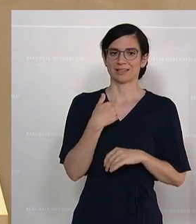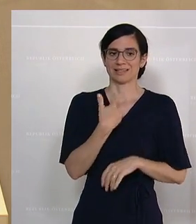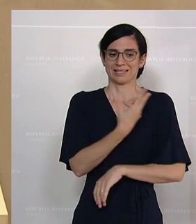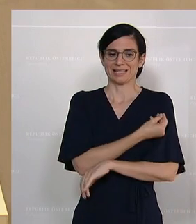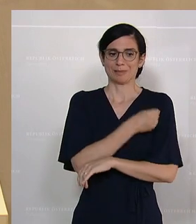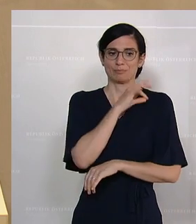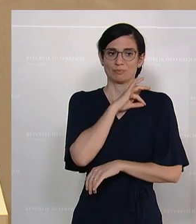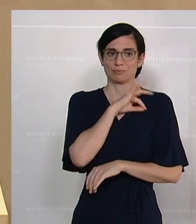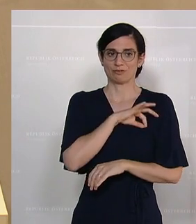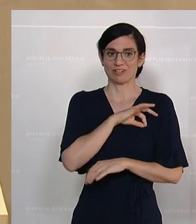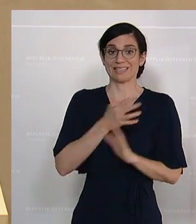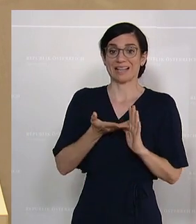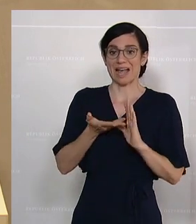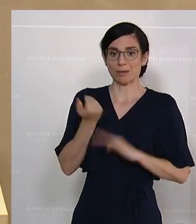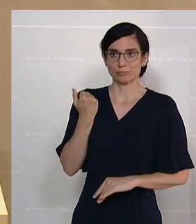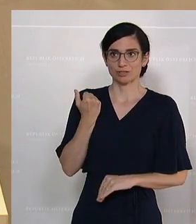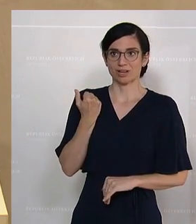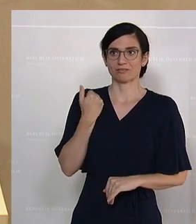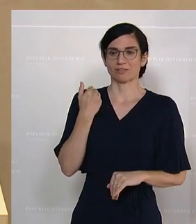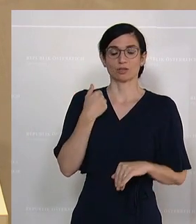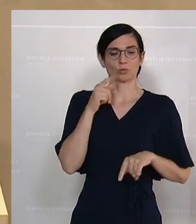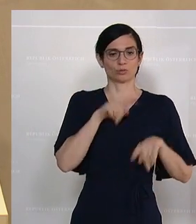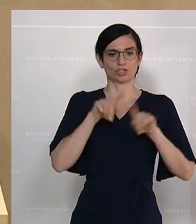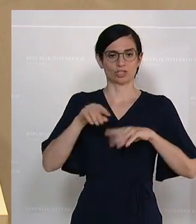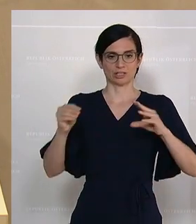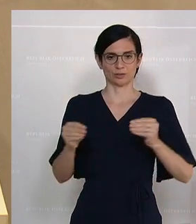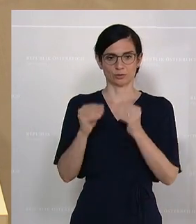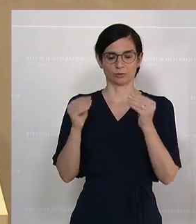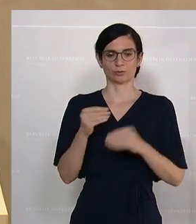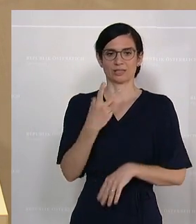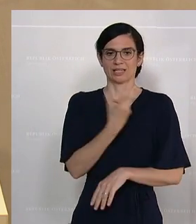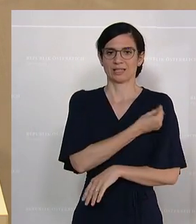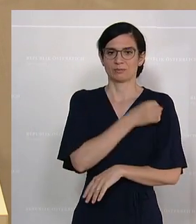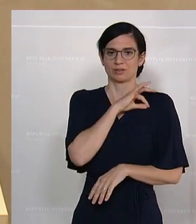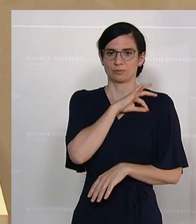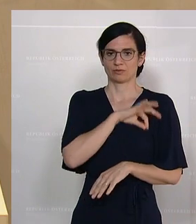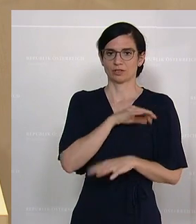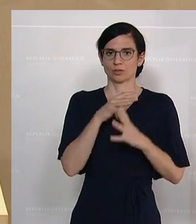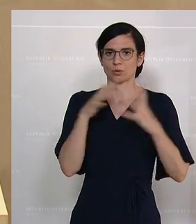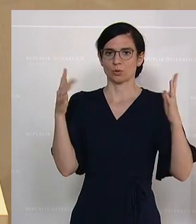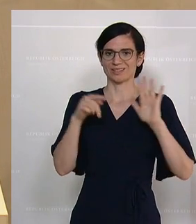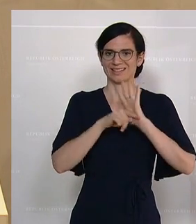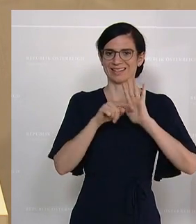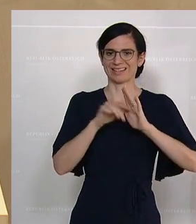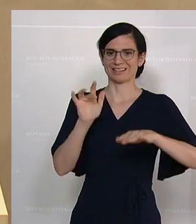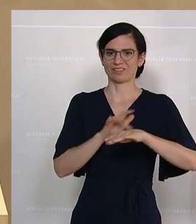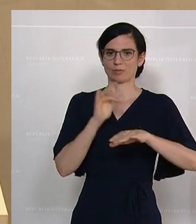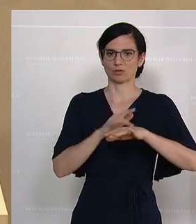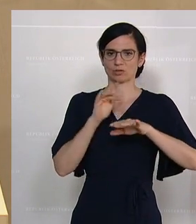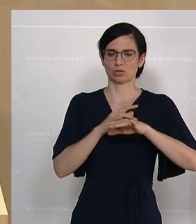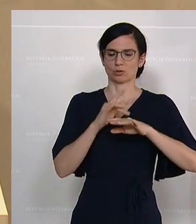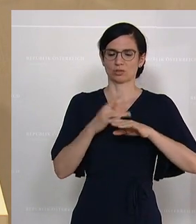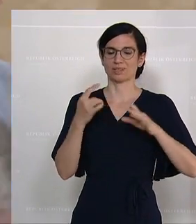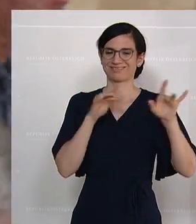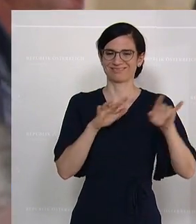abschaffen aus verschiedenen gründen die impfpflicht hat zu großen negativen emotionen geführt das haben wir alles miterlebt und